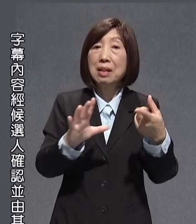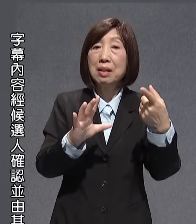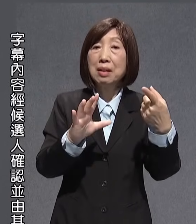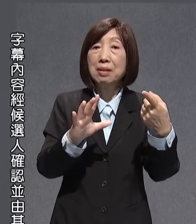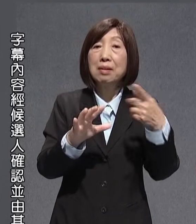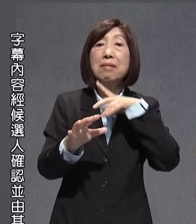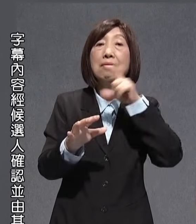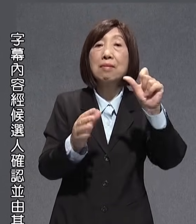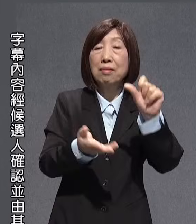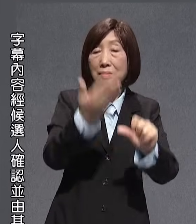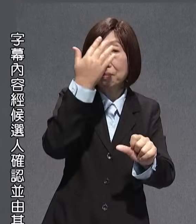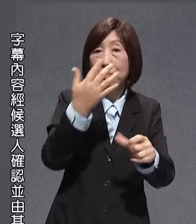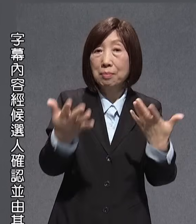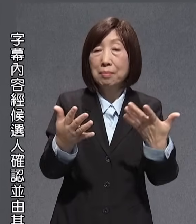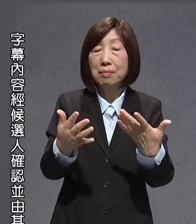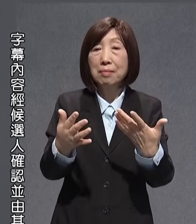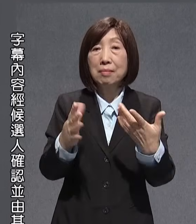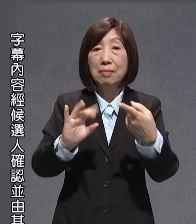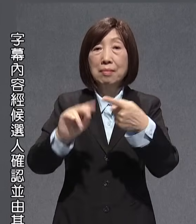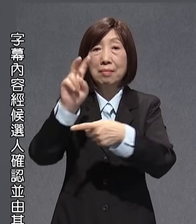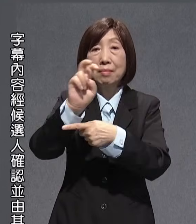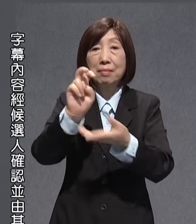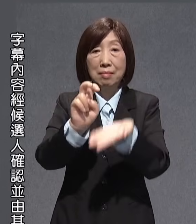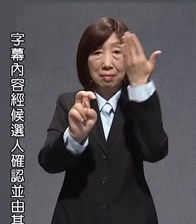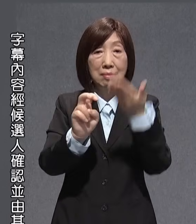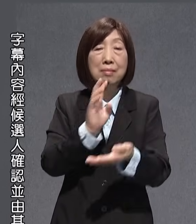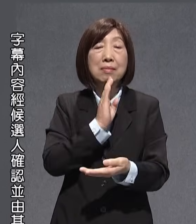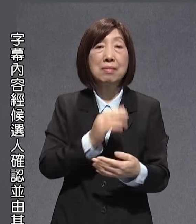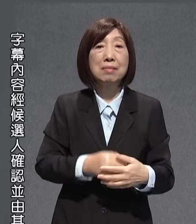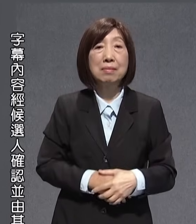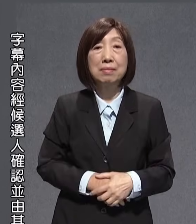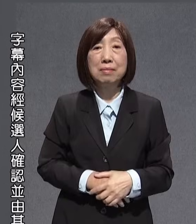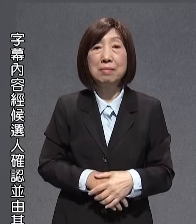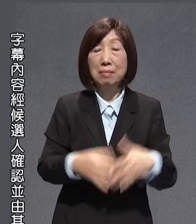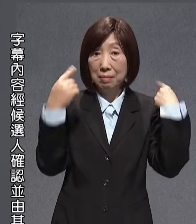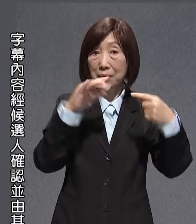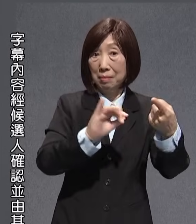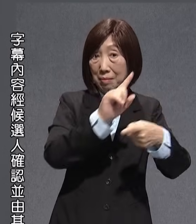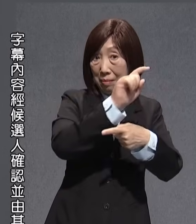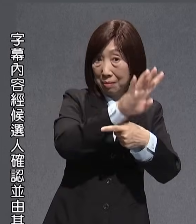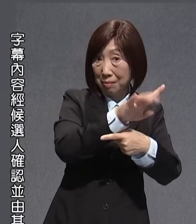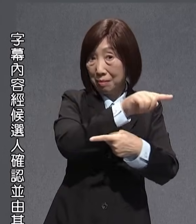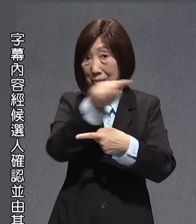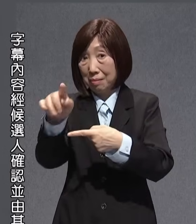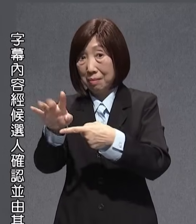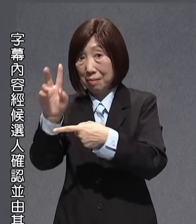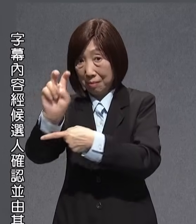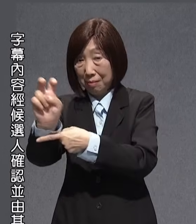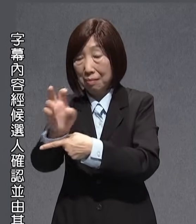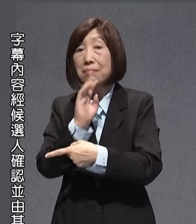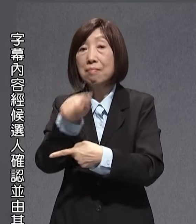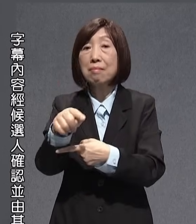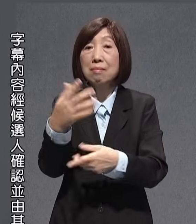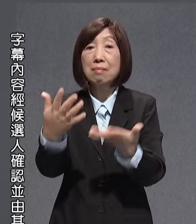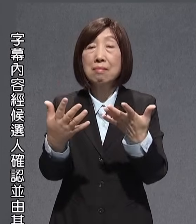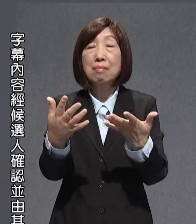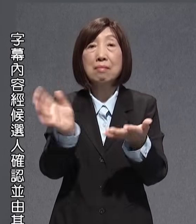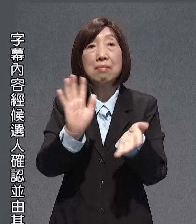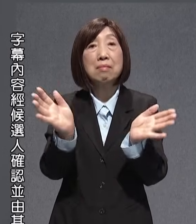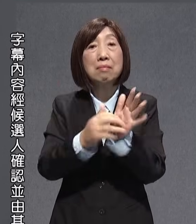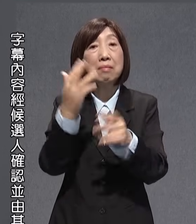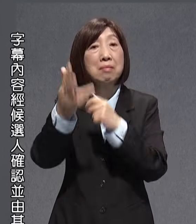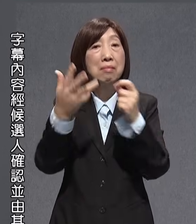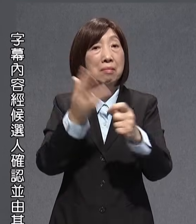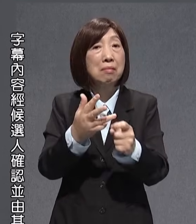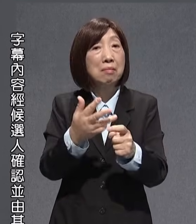于65岁以上的人口就已经超过 20% 的，从 14% 的到 20% 的只花了不到